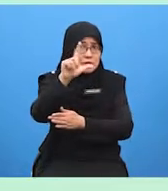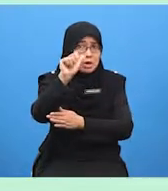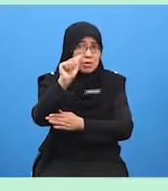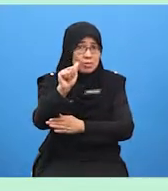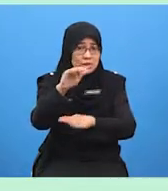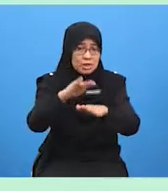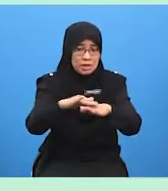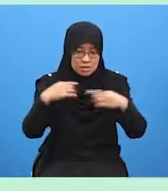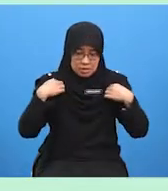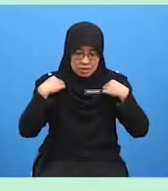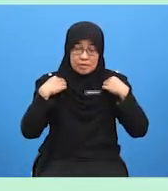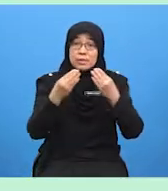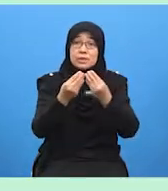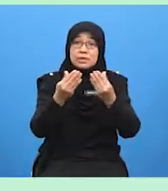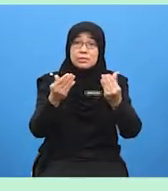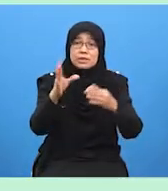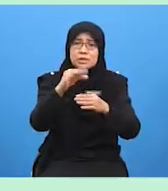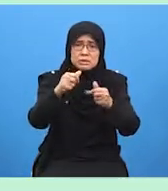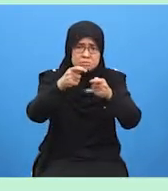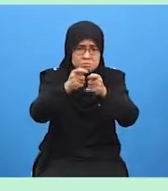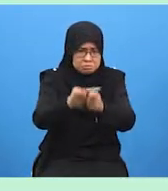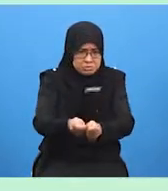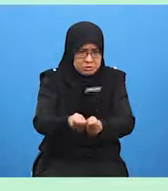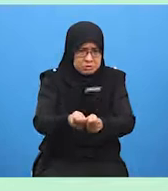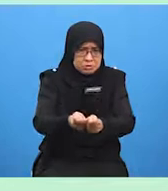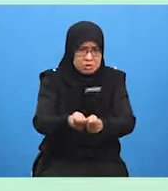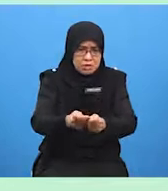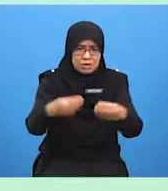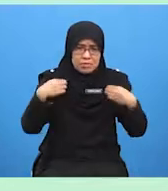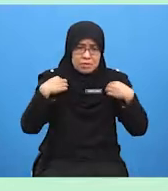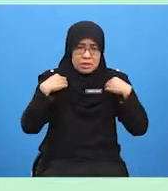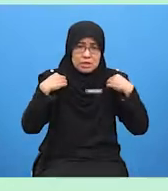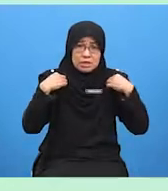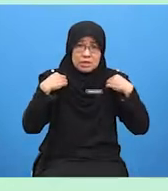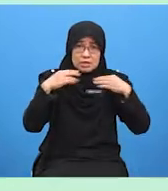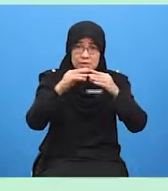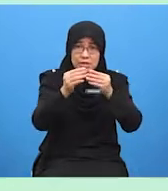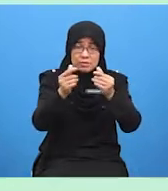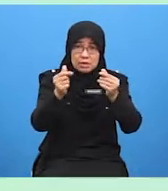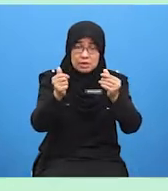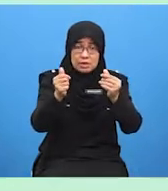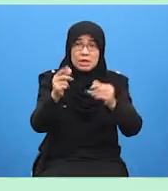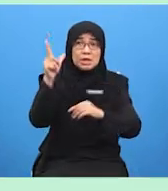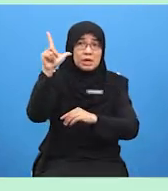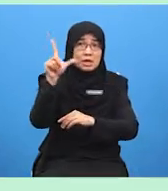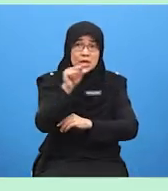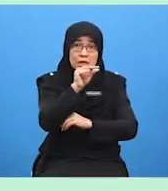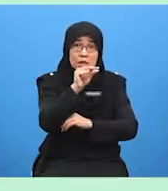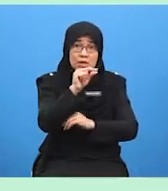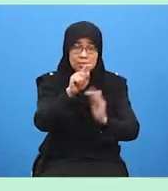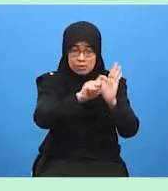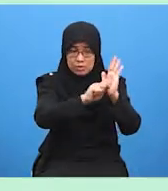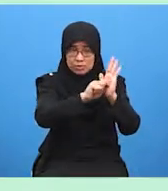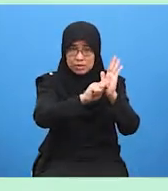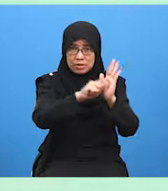menetapkan kepingan fabrik sebelum menjahit. Kapur penanda pula digunakan untuk menanda